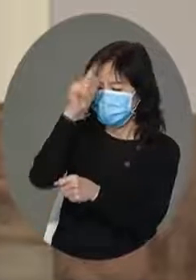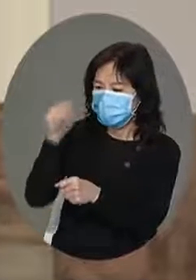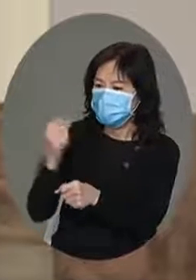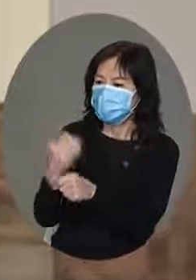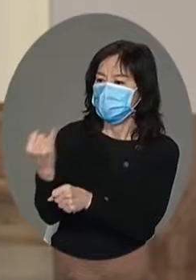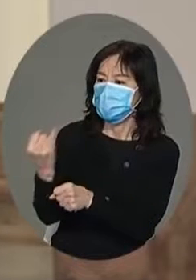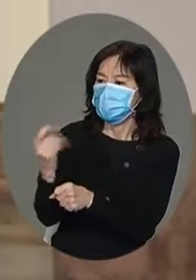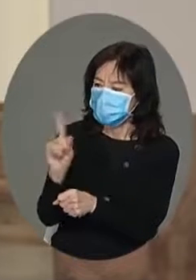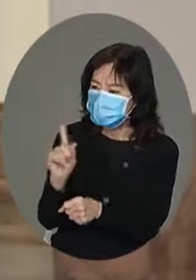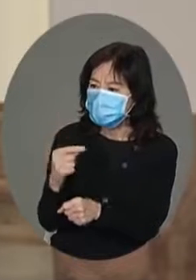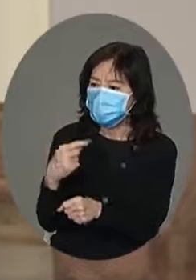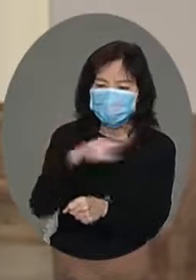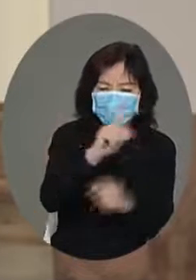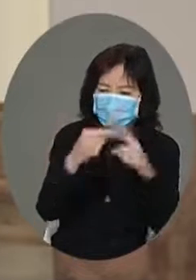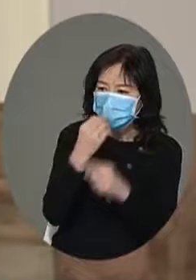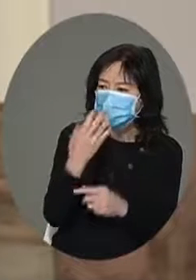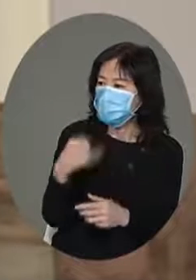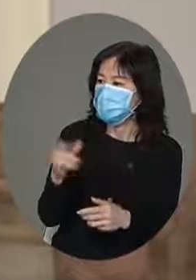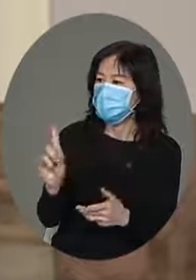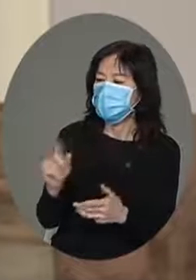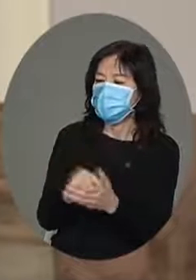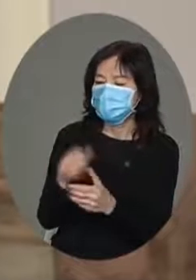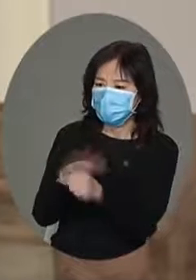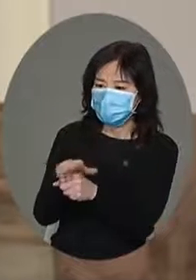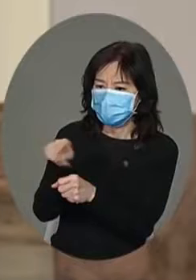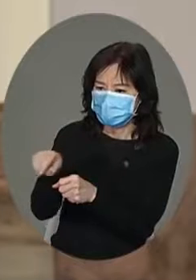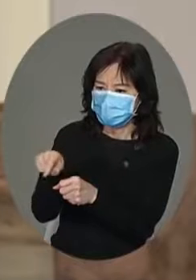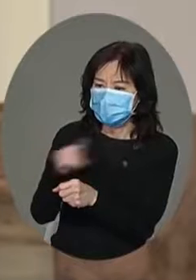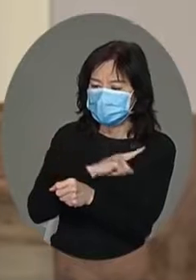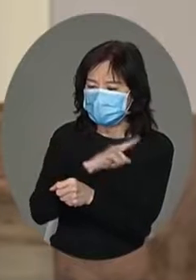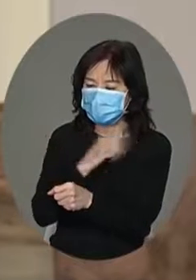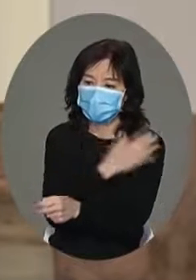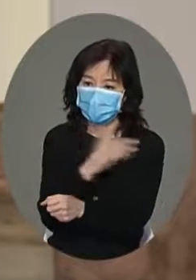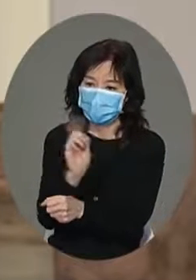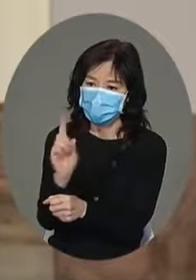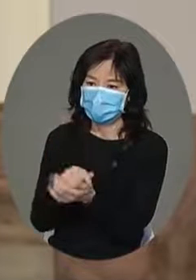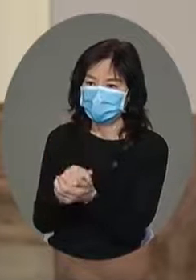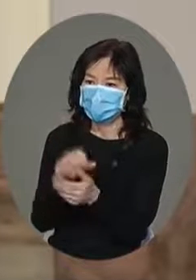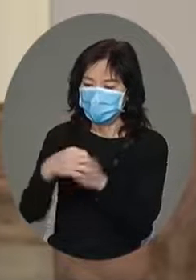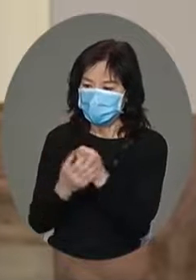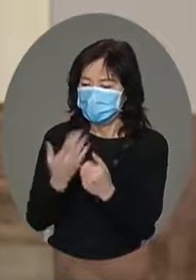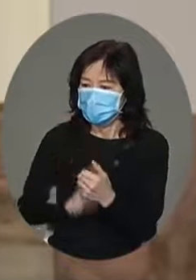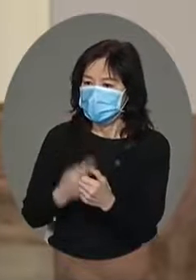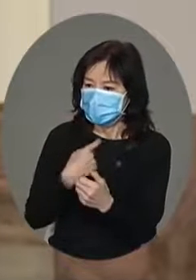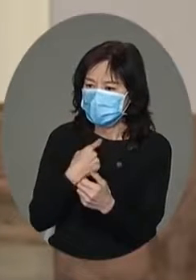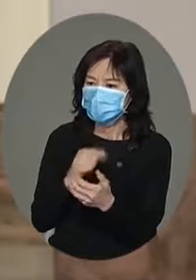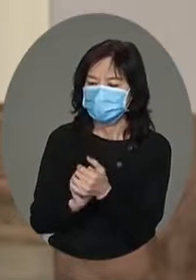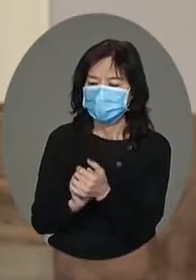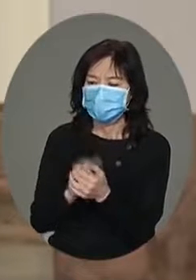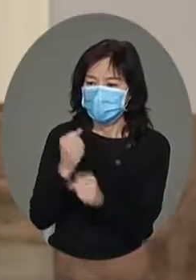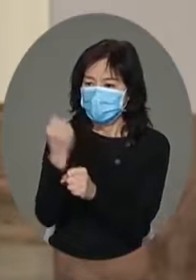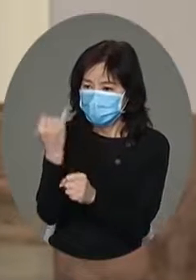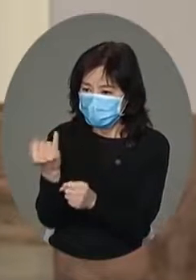事为什么不给其他人说，促请日方认清自身责任，履行国际义务，撤销错误决